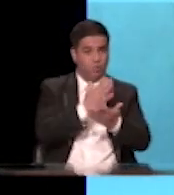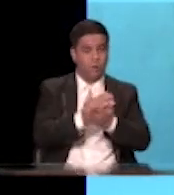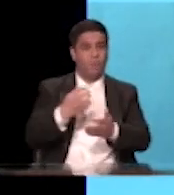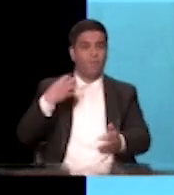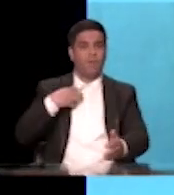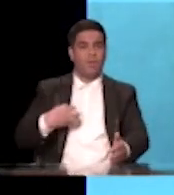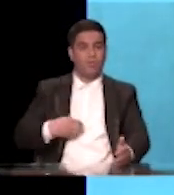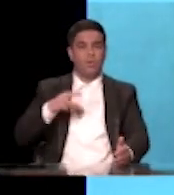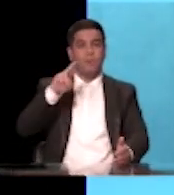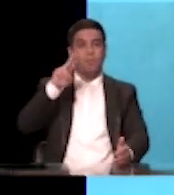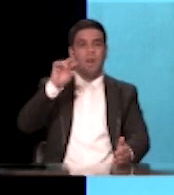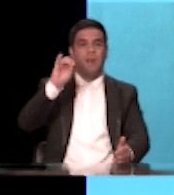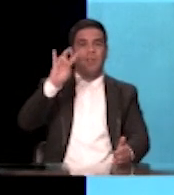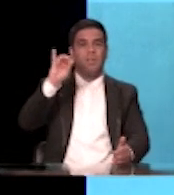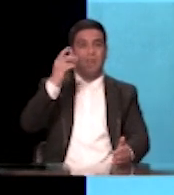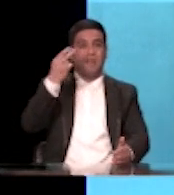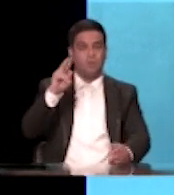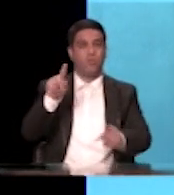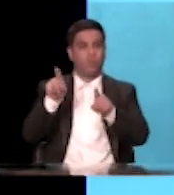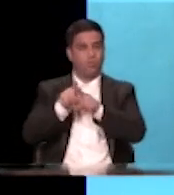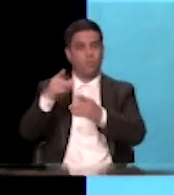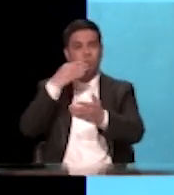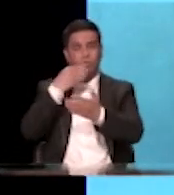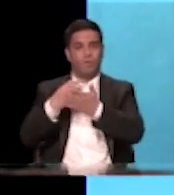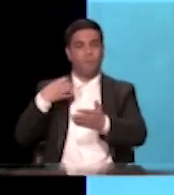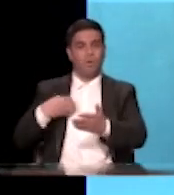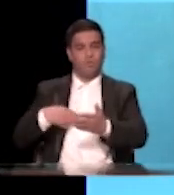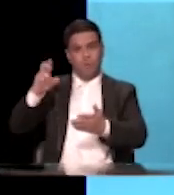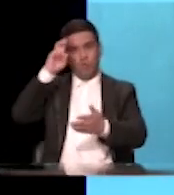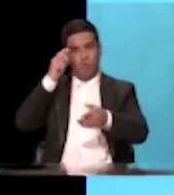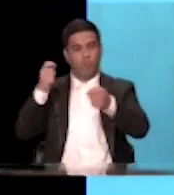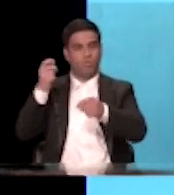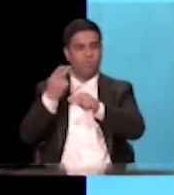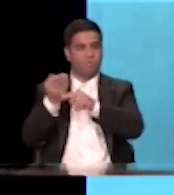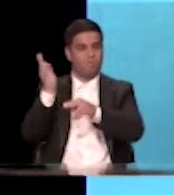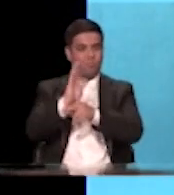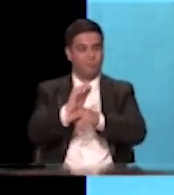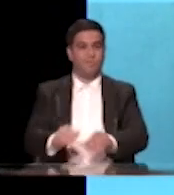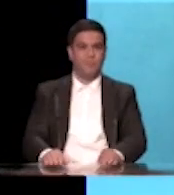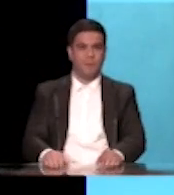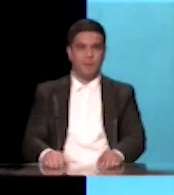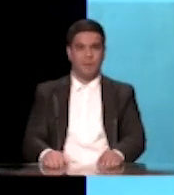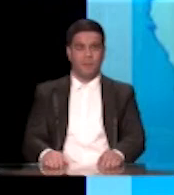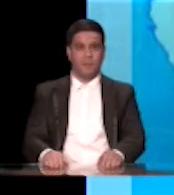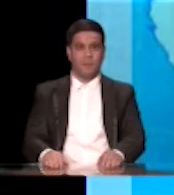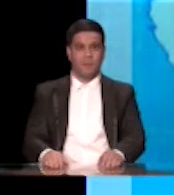Fransuz Polineziyasi, Yangi Kaledoniya esa Fransiyaning mustamlakasi bo'lgan davlatlar joylashgan.